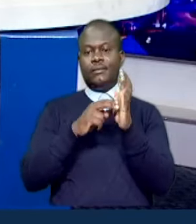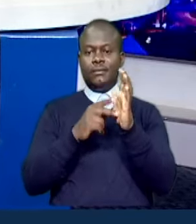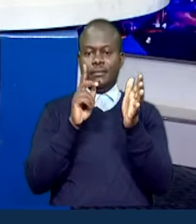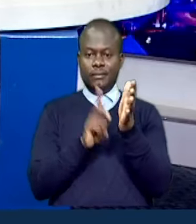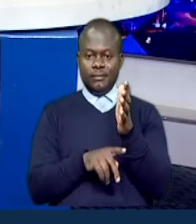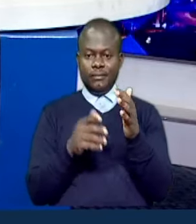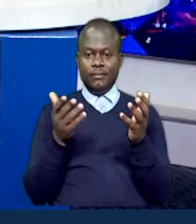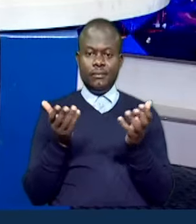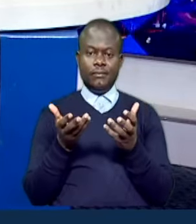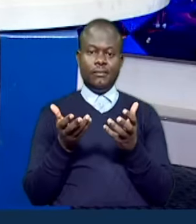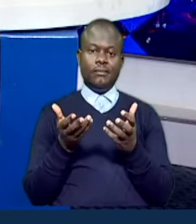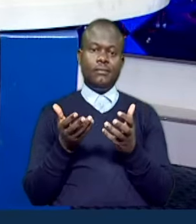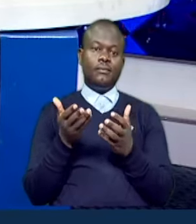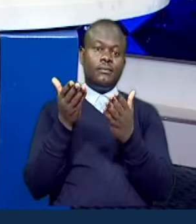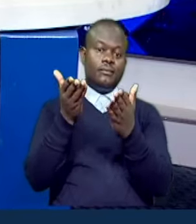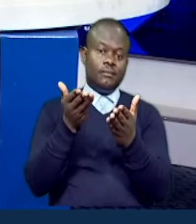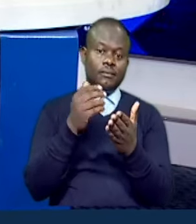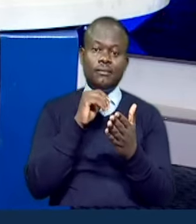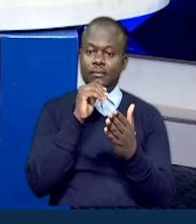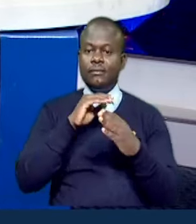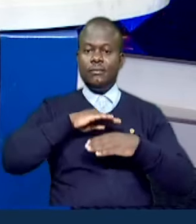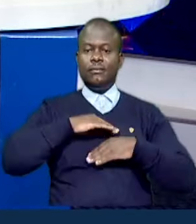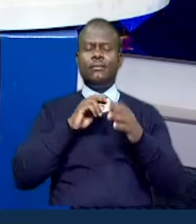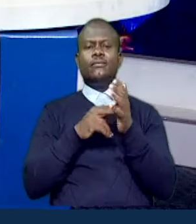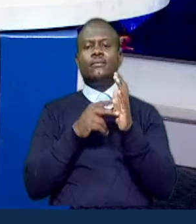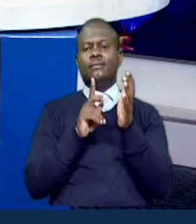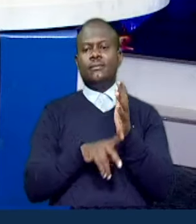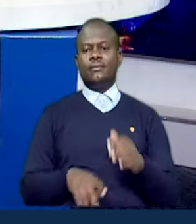iki? Ese wari uhari? Ntabwo uhagije? Bisobanuye iki?